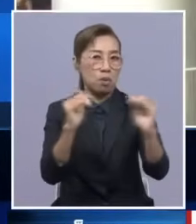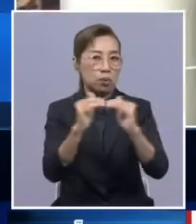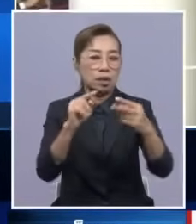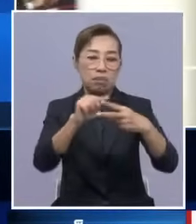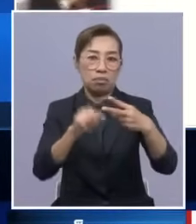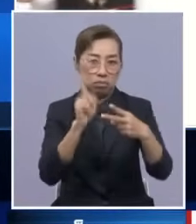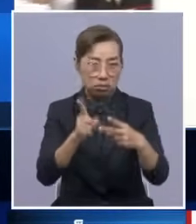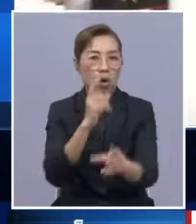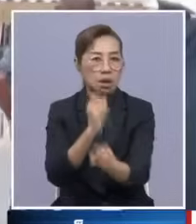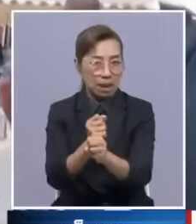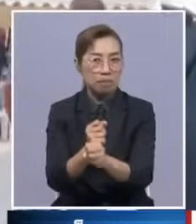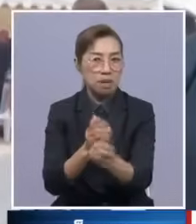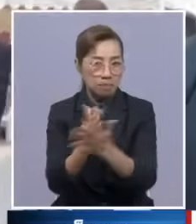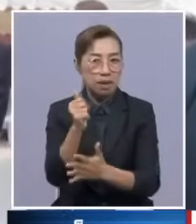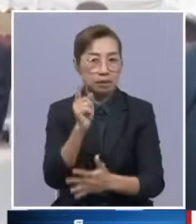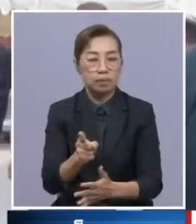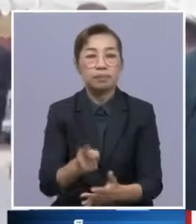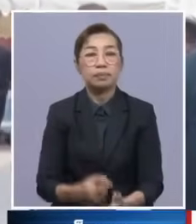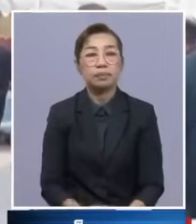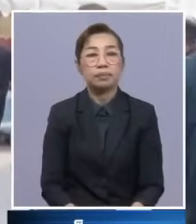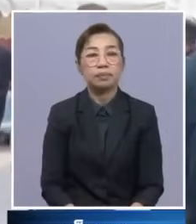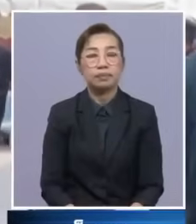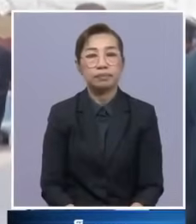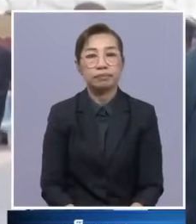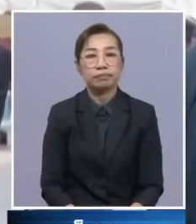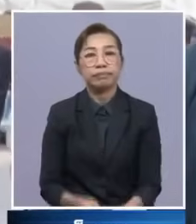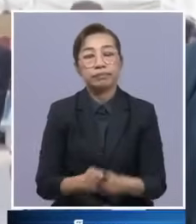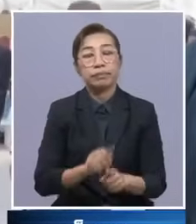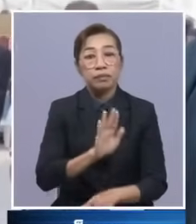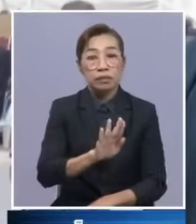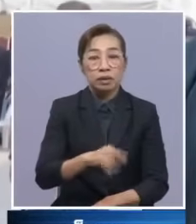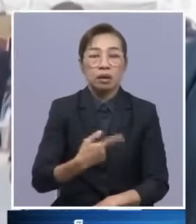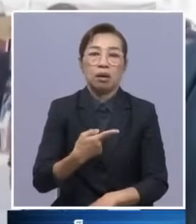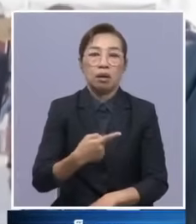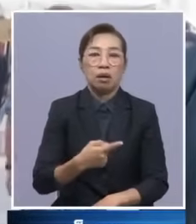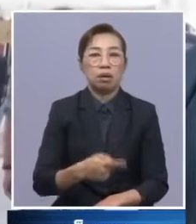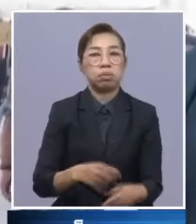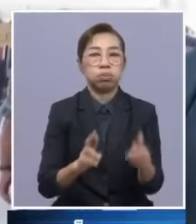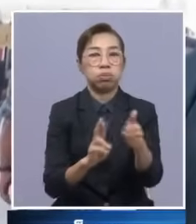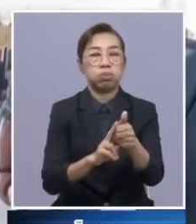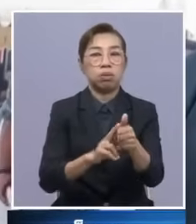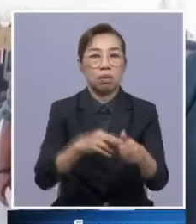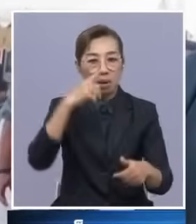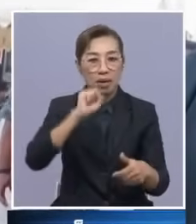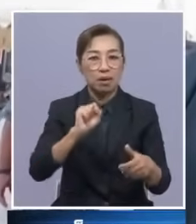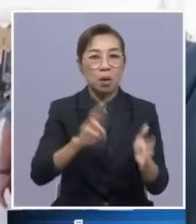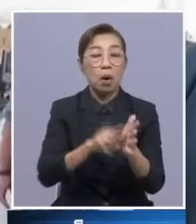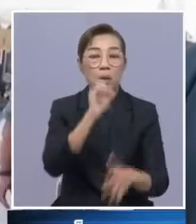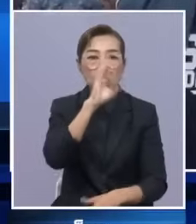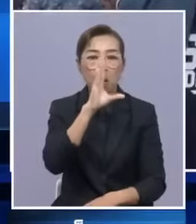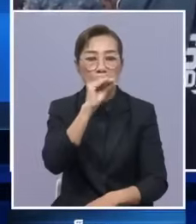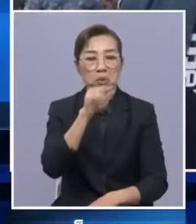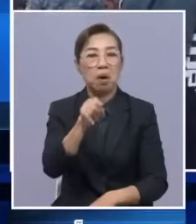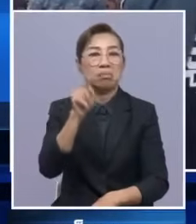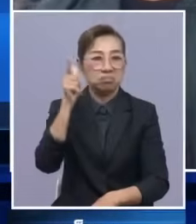ทำให้ได้นะฮะ ค่ะก็เป็นการออกมาพูดแบบชัดๆครั้งแรกเลยนะ ครับ ว่าคุณทักษิณเนี่ยคว